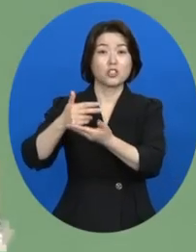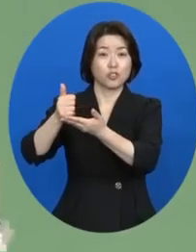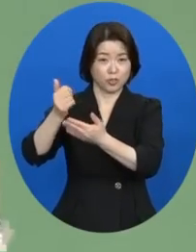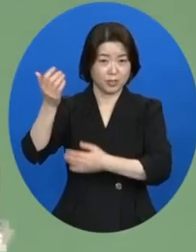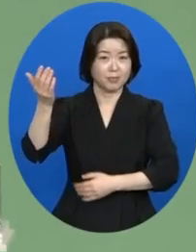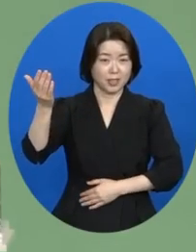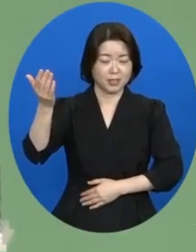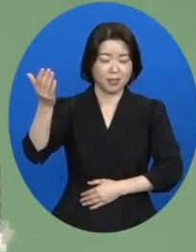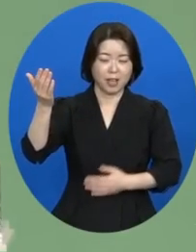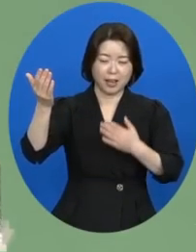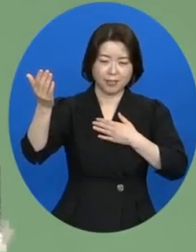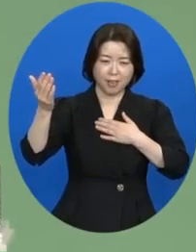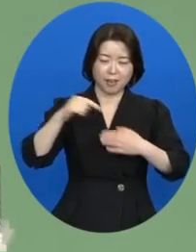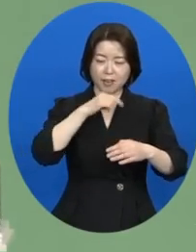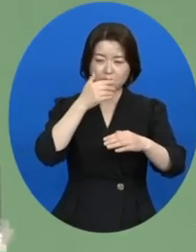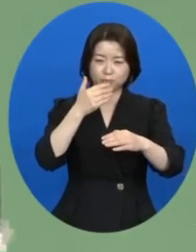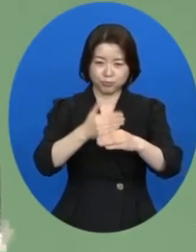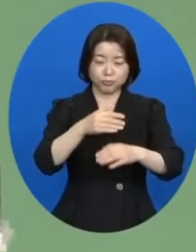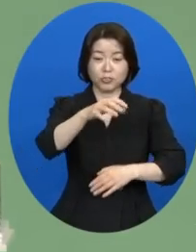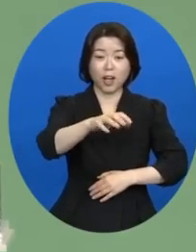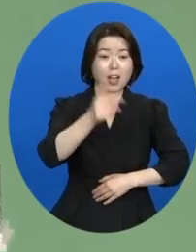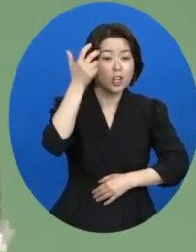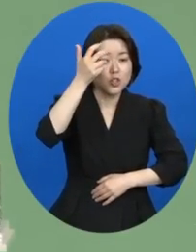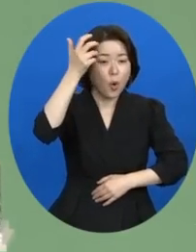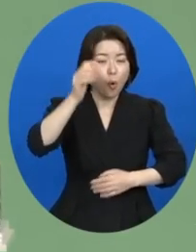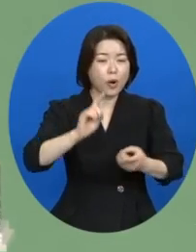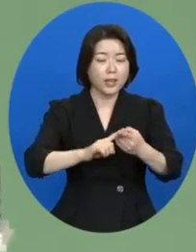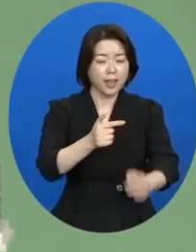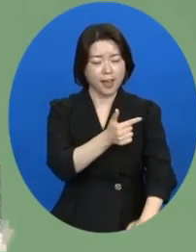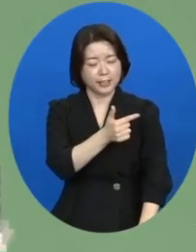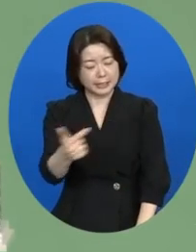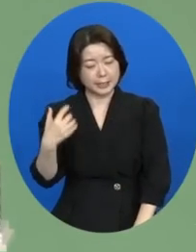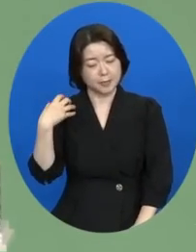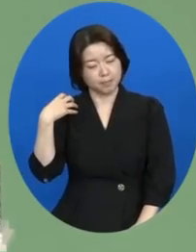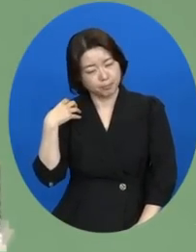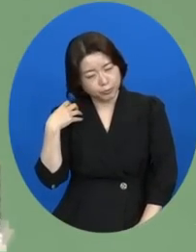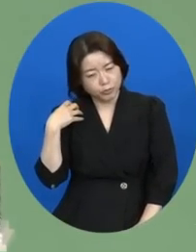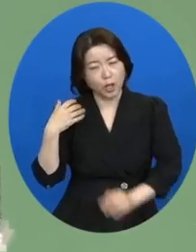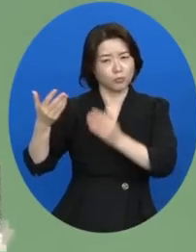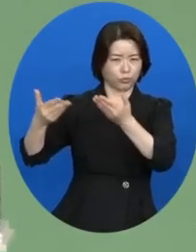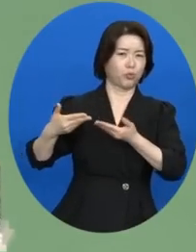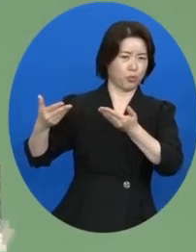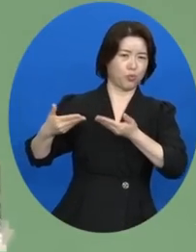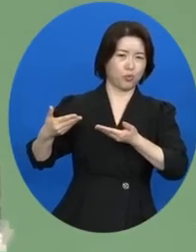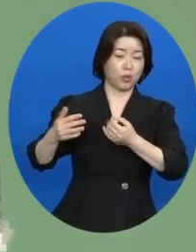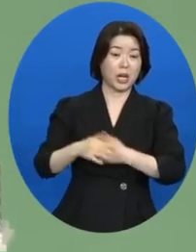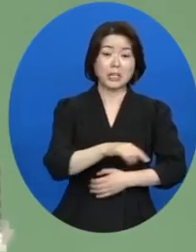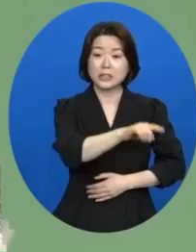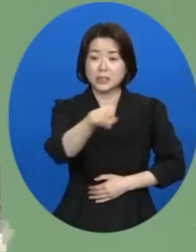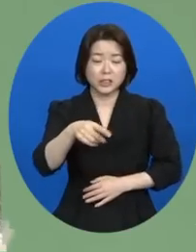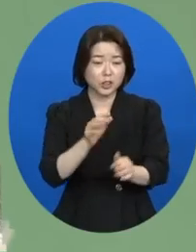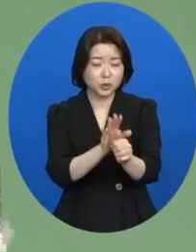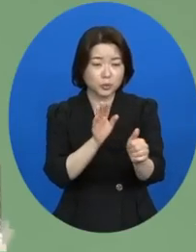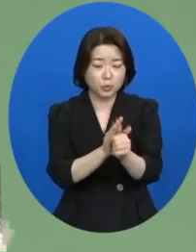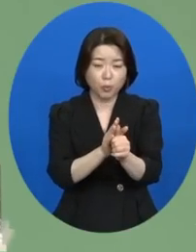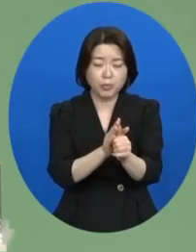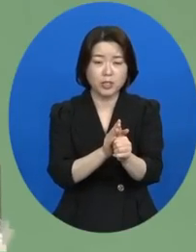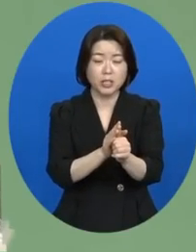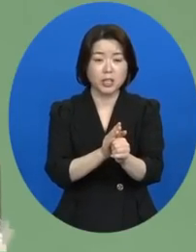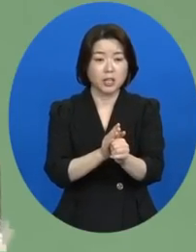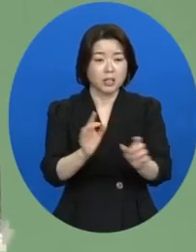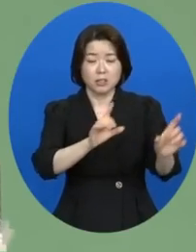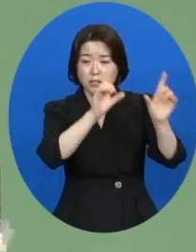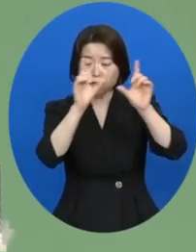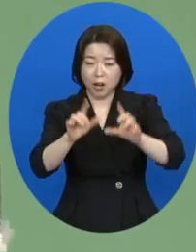주님께서는 제가 북한 영혼들에 대한 큰 부담을 주셨고 이들을 돕는 삶의 부르심을